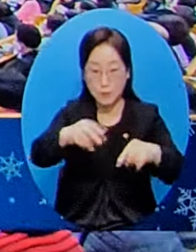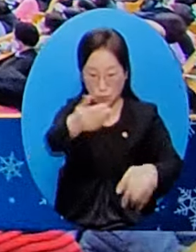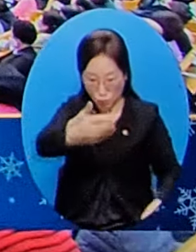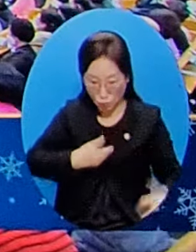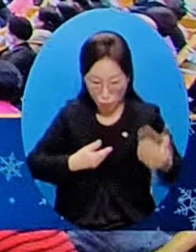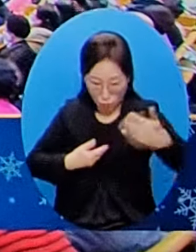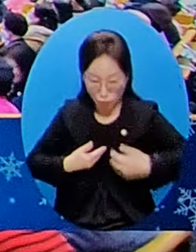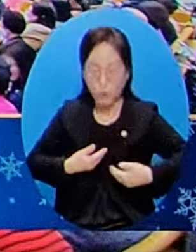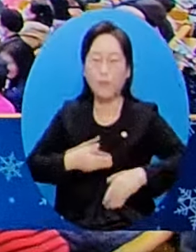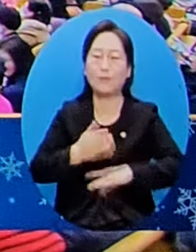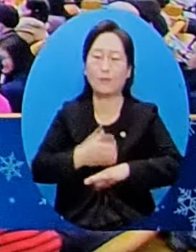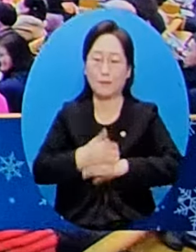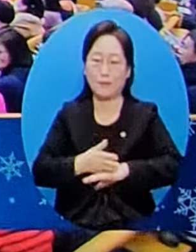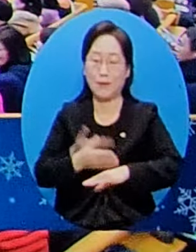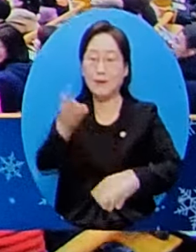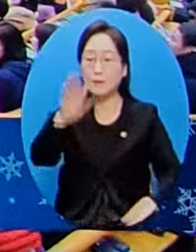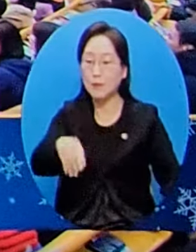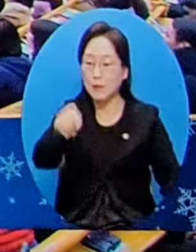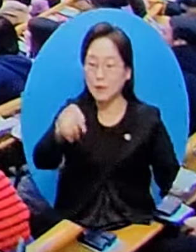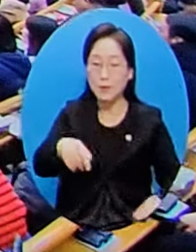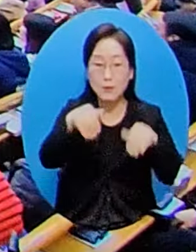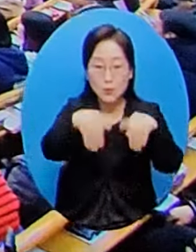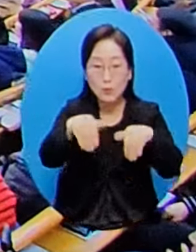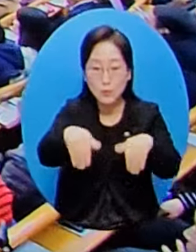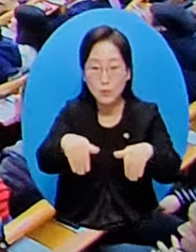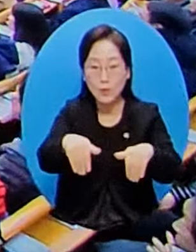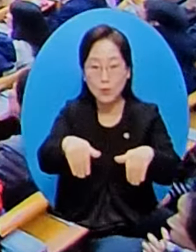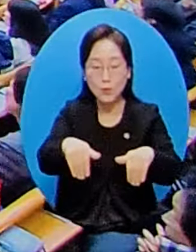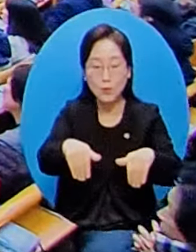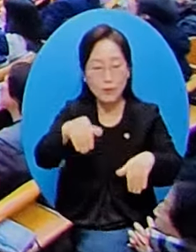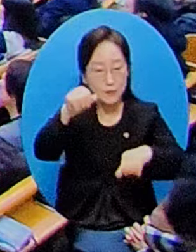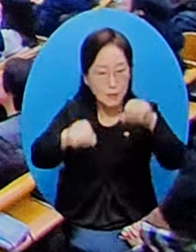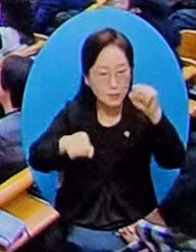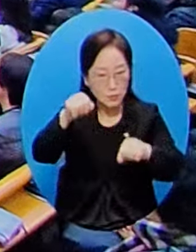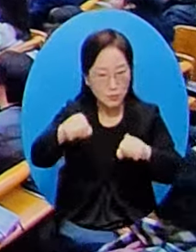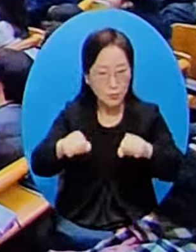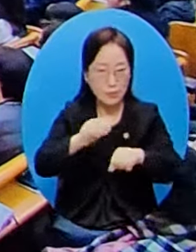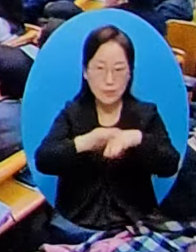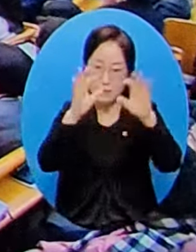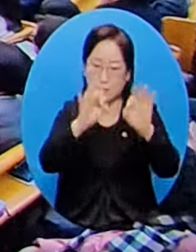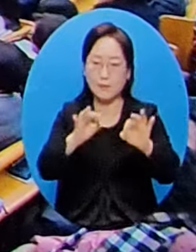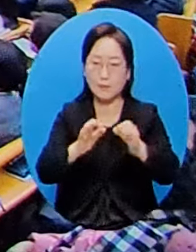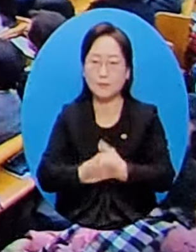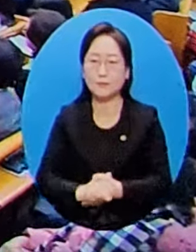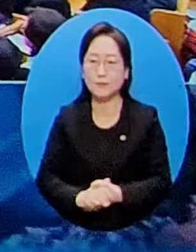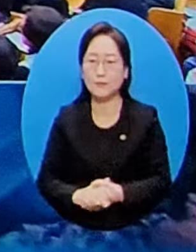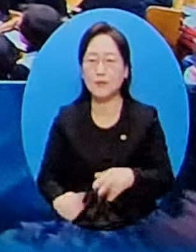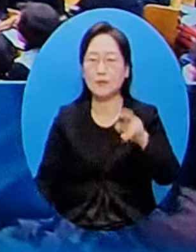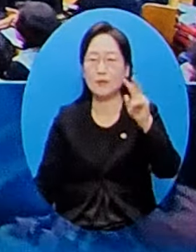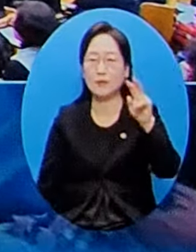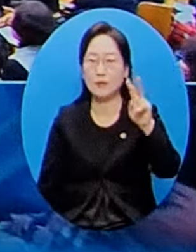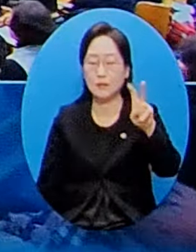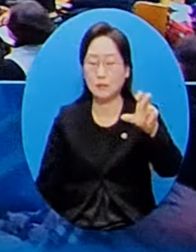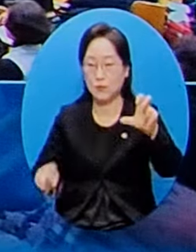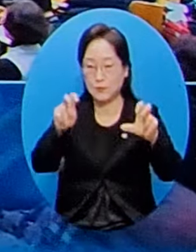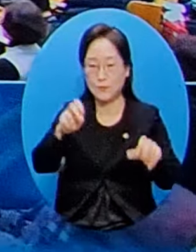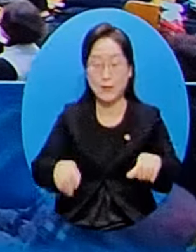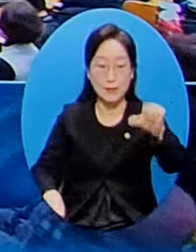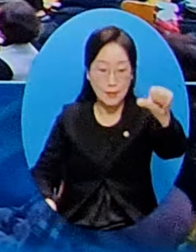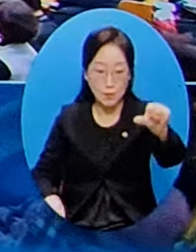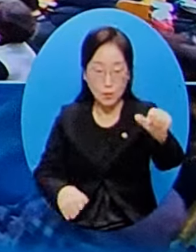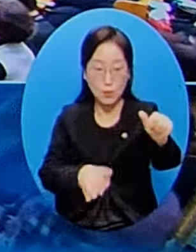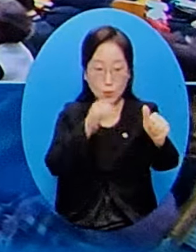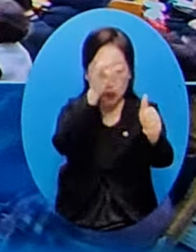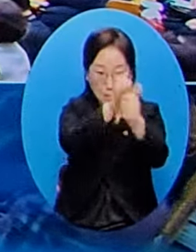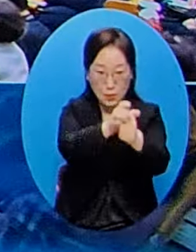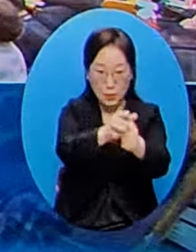그 종들의 자세를 먼저 우리가 생각해 볼 필요가 있습니다. 25장 20절입니다. 다섯 달란트 받았던 자는 다섯